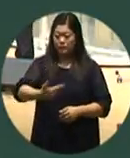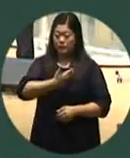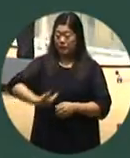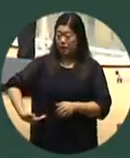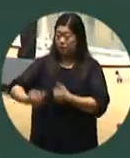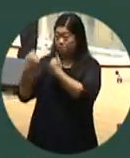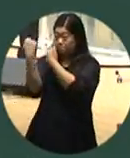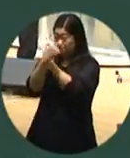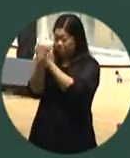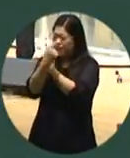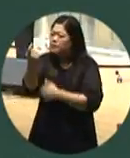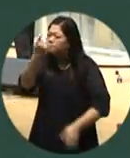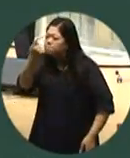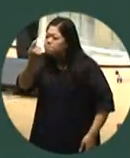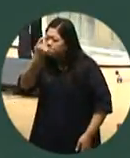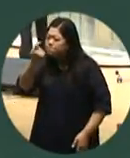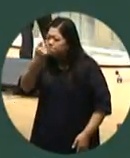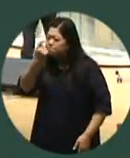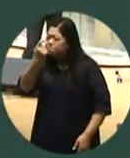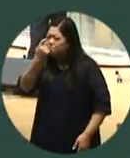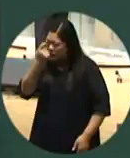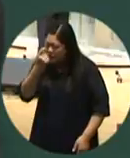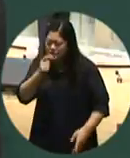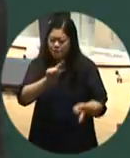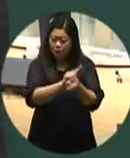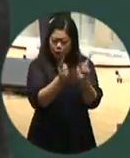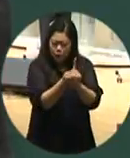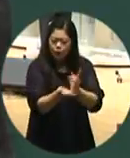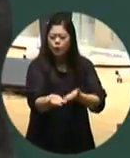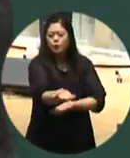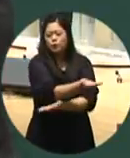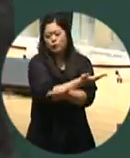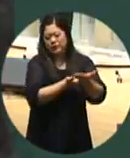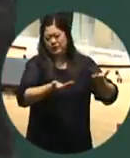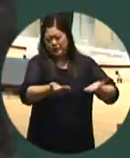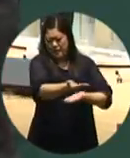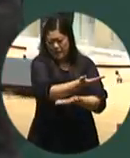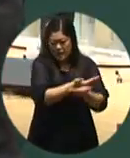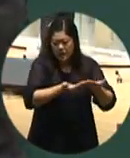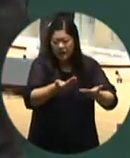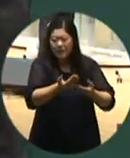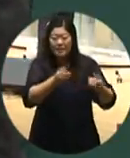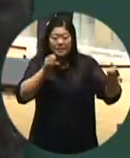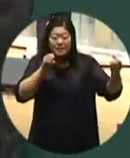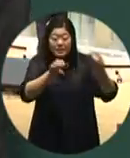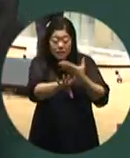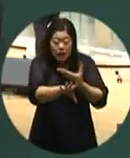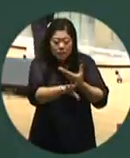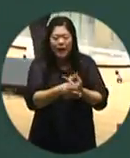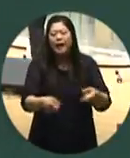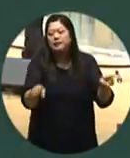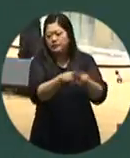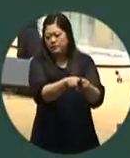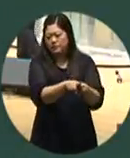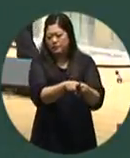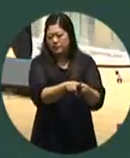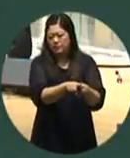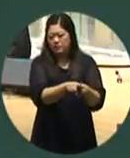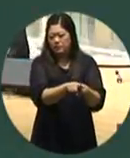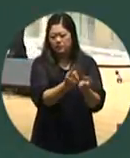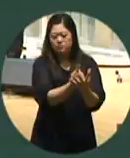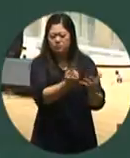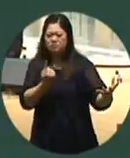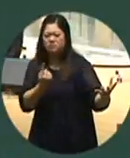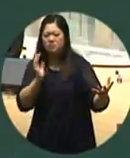to the apostles' teaching. 교제하며. And to the fellowship. 응답의 흐름을 따라. So ride the flow of answers.